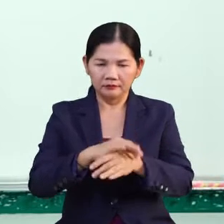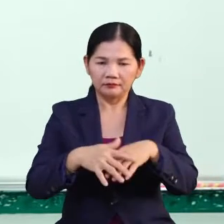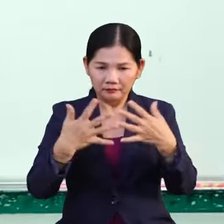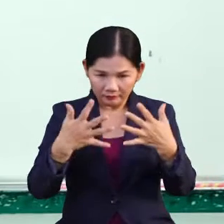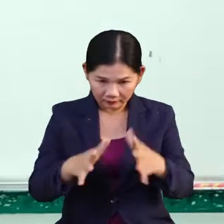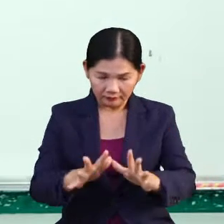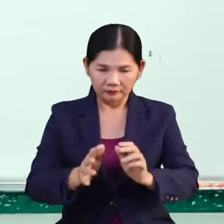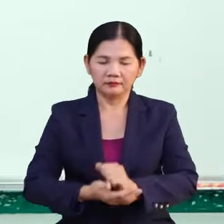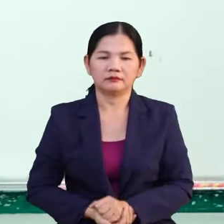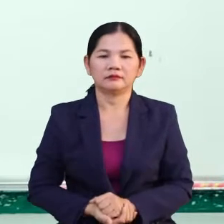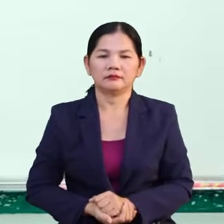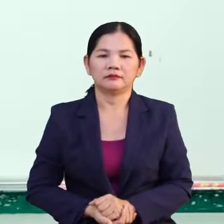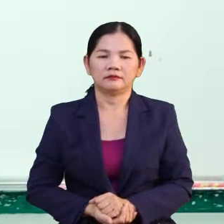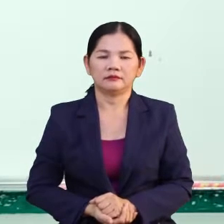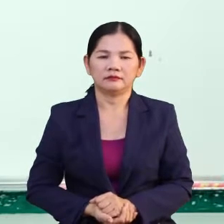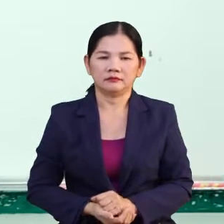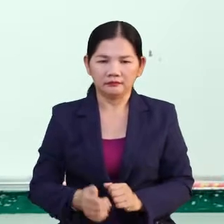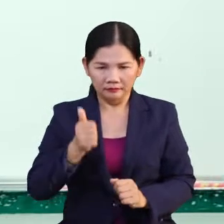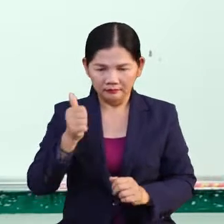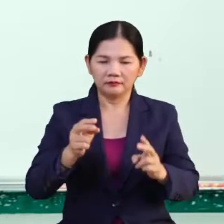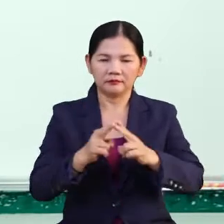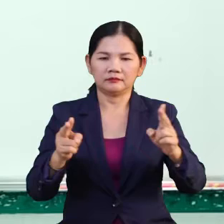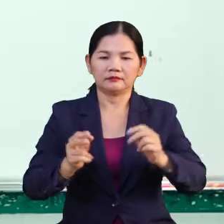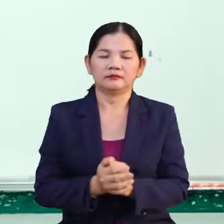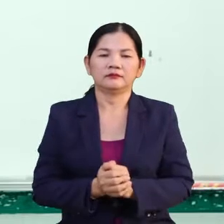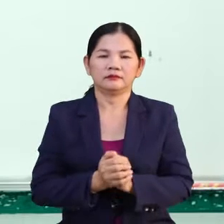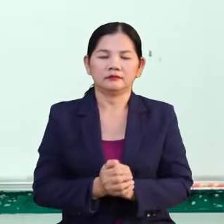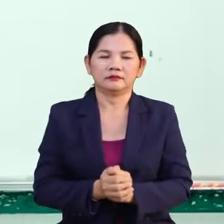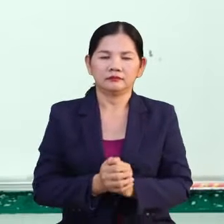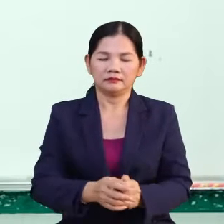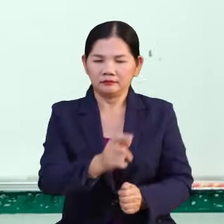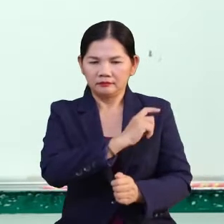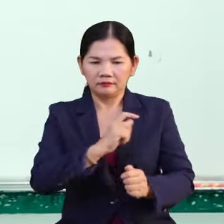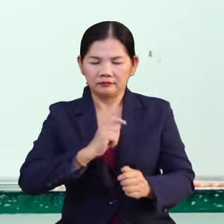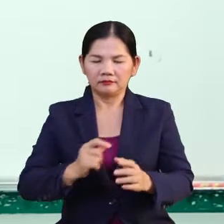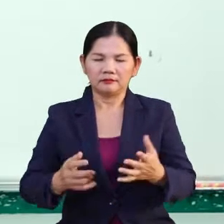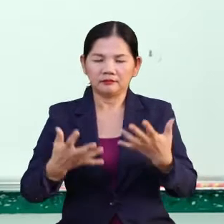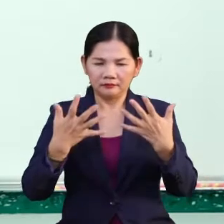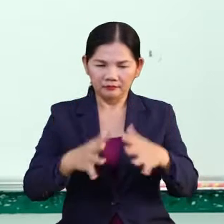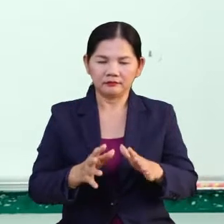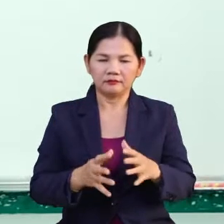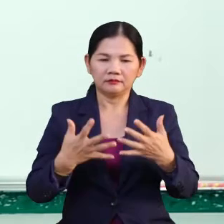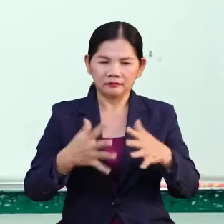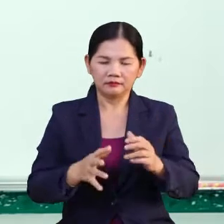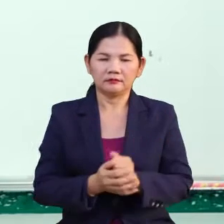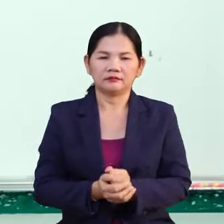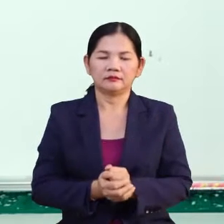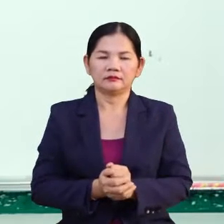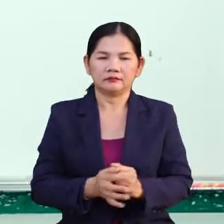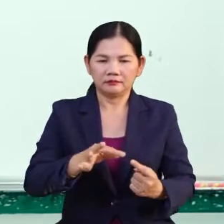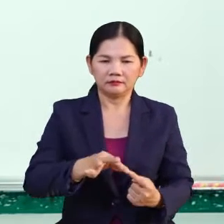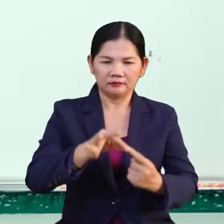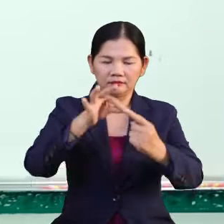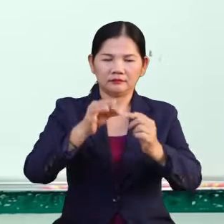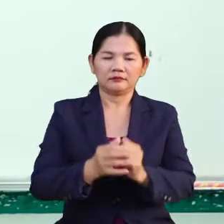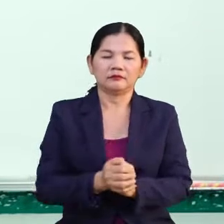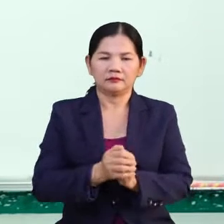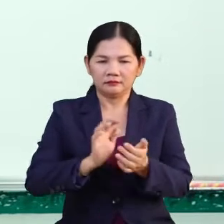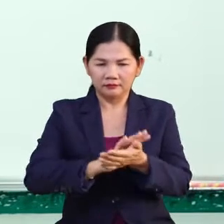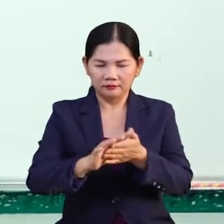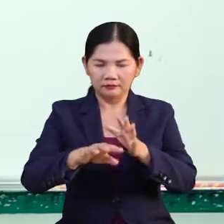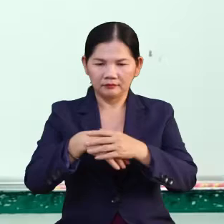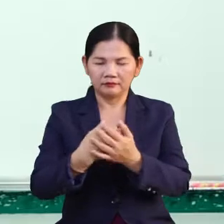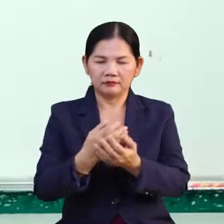កូនចាល្អណាស់គឺកូនបានងុយទឹកសម្អាតខ្លួនប្រាណចាជាពិសេសនោះគឺកូនឧស្សាហ៍លាង